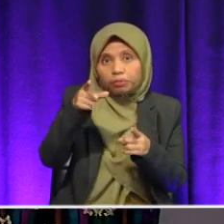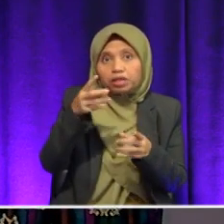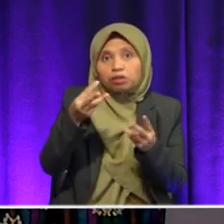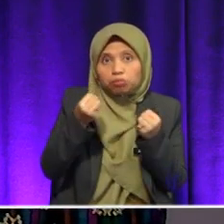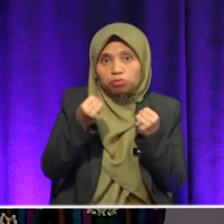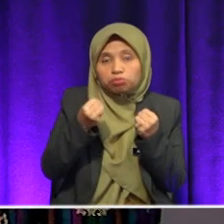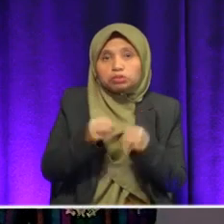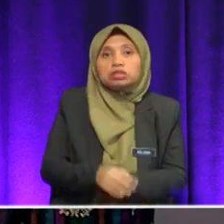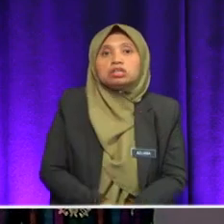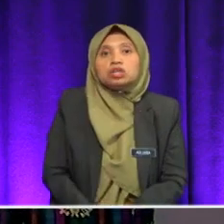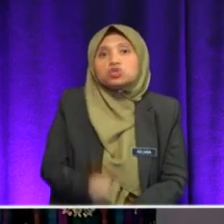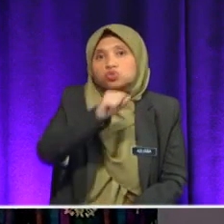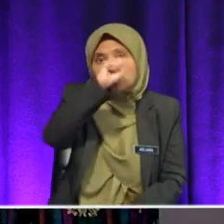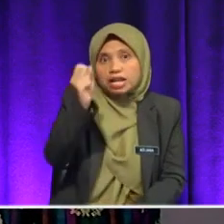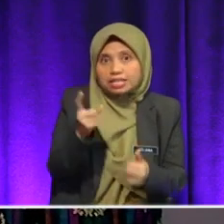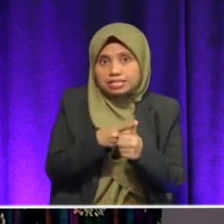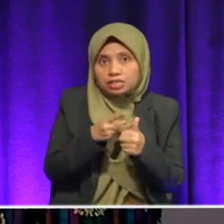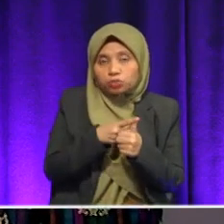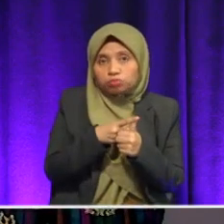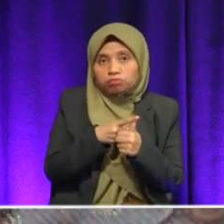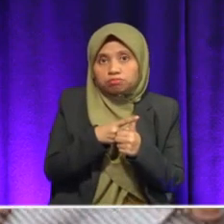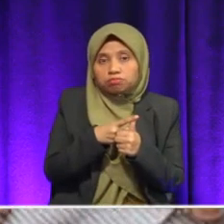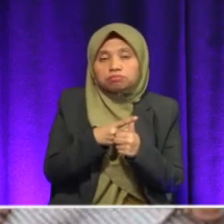Oke untuk soalnya pertama